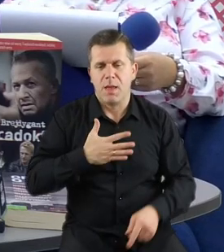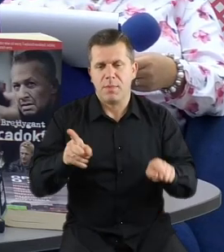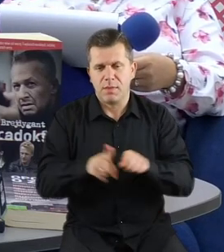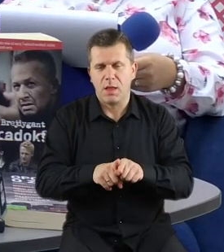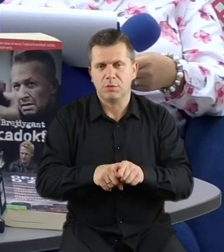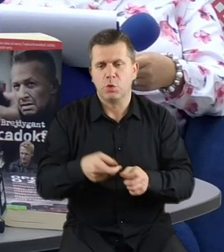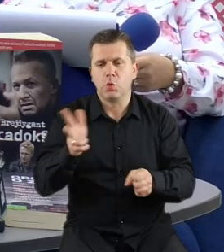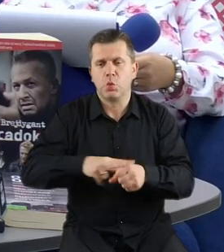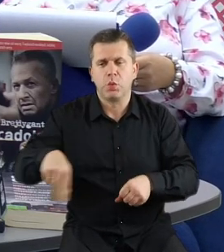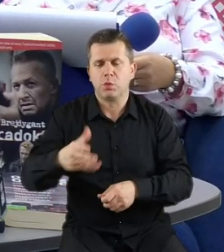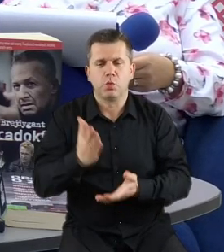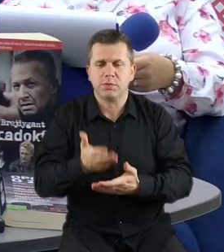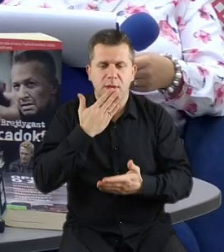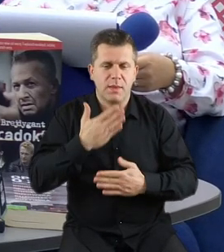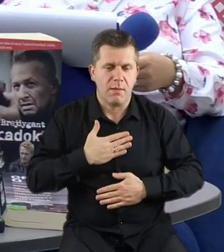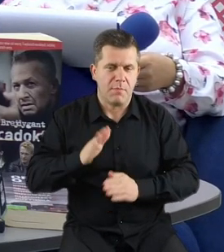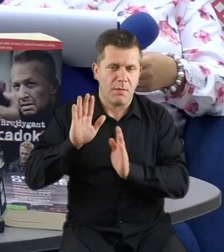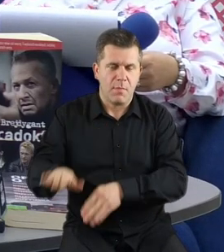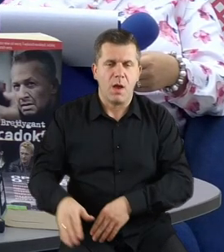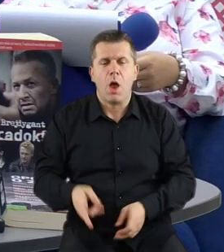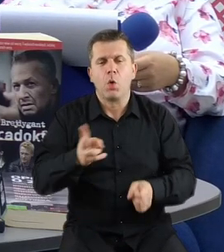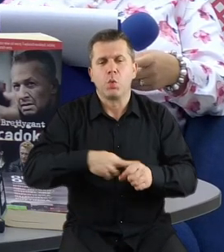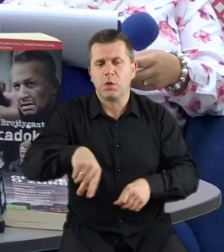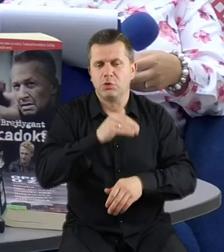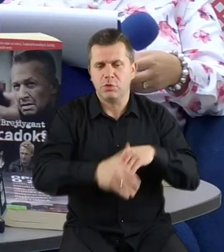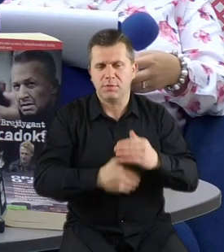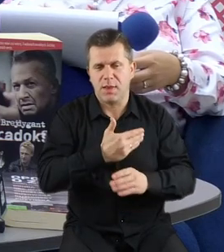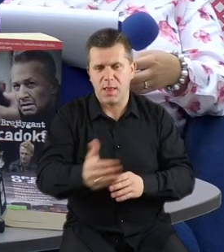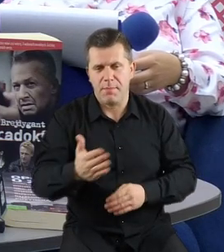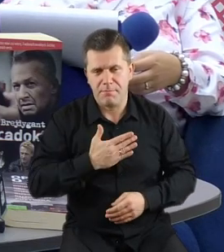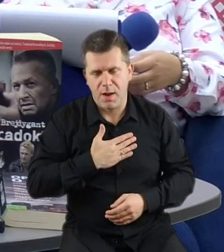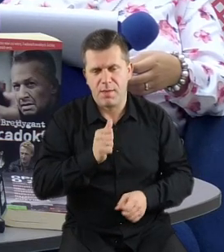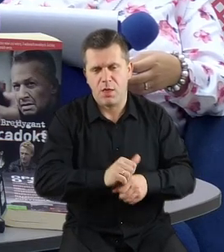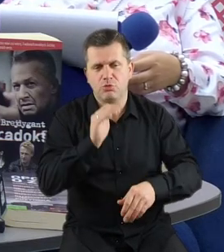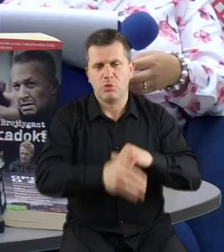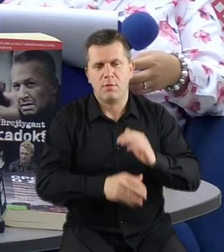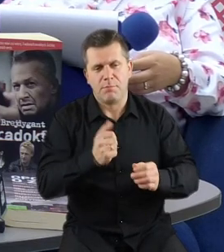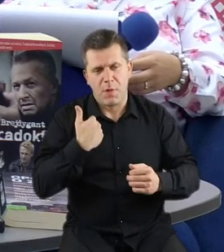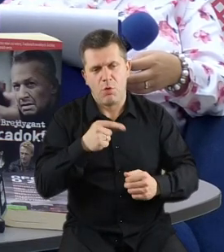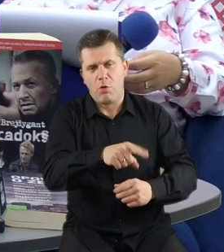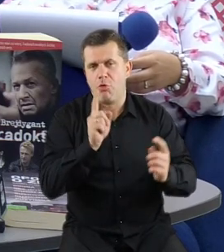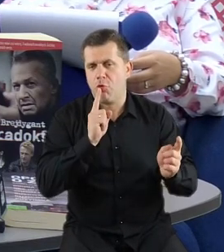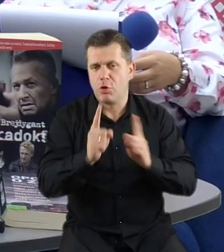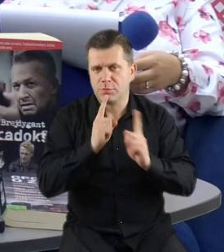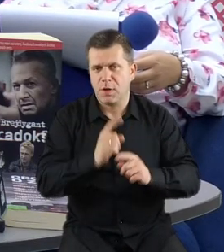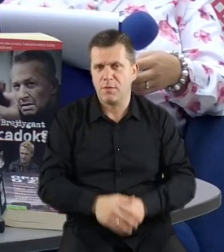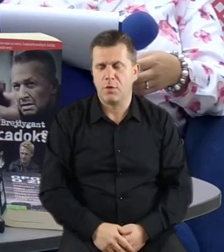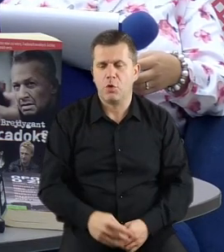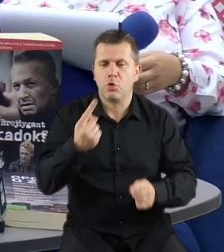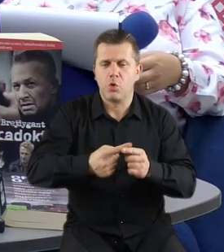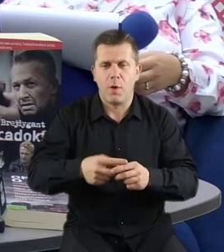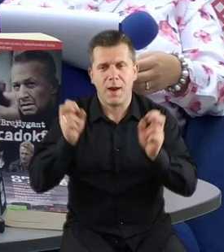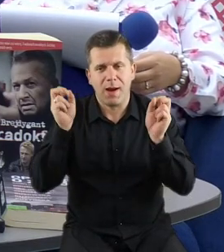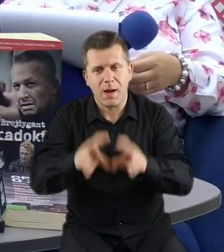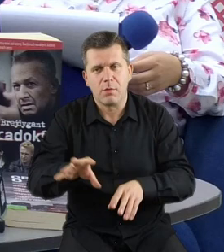mam też takich, których już nie mam, ale mam takich, których odpukać szczęśliwie mam, z nimi rozmawiałem. Trochę